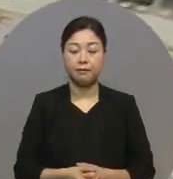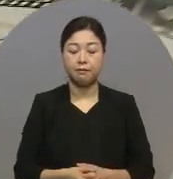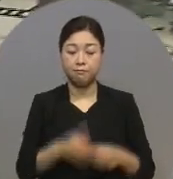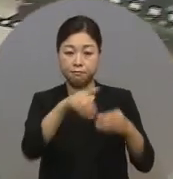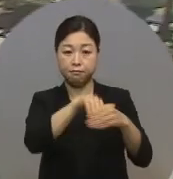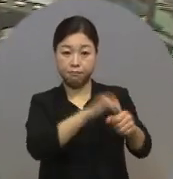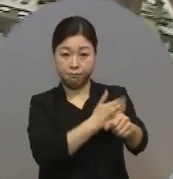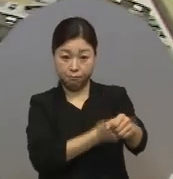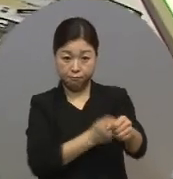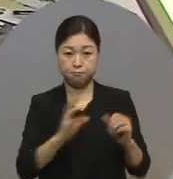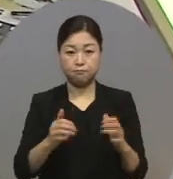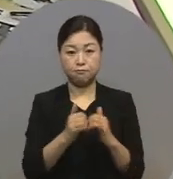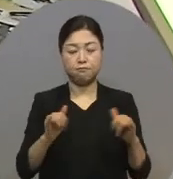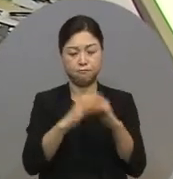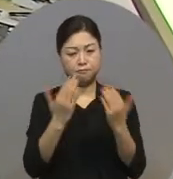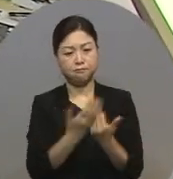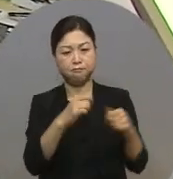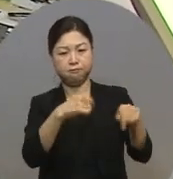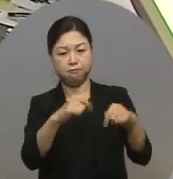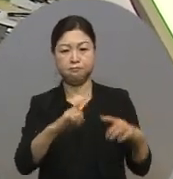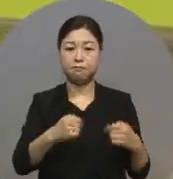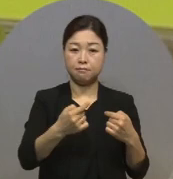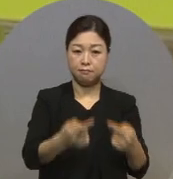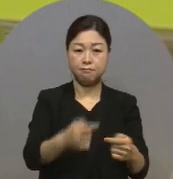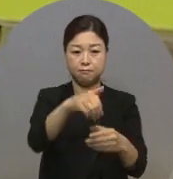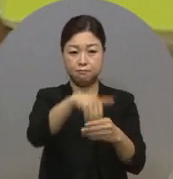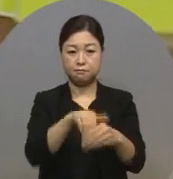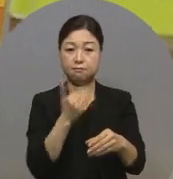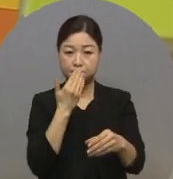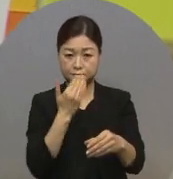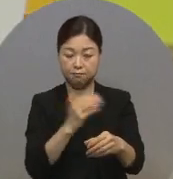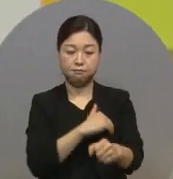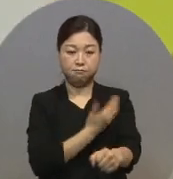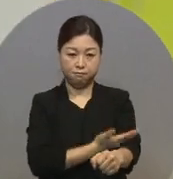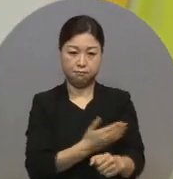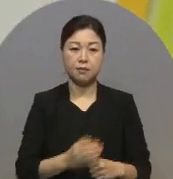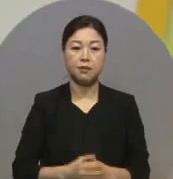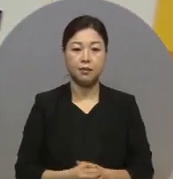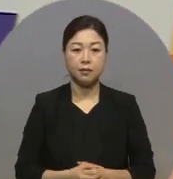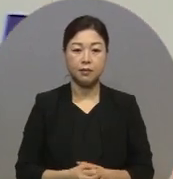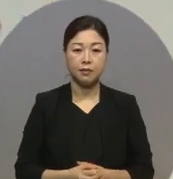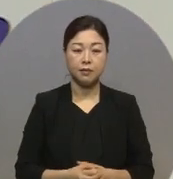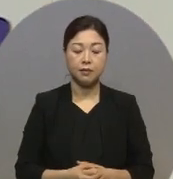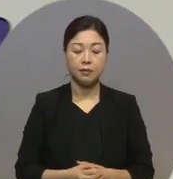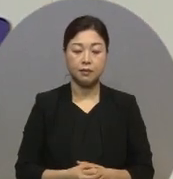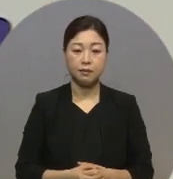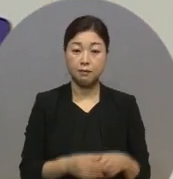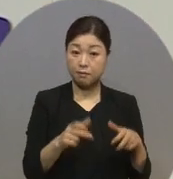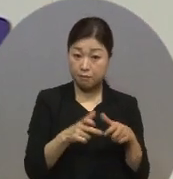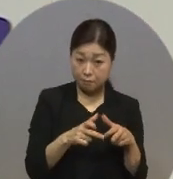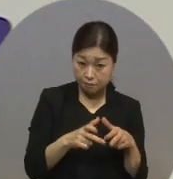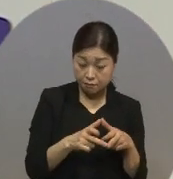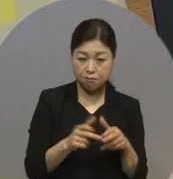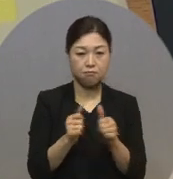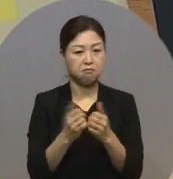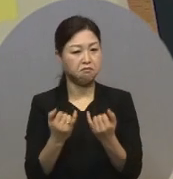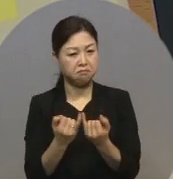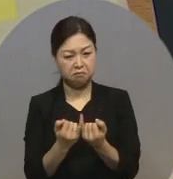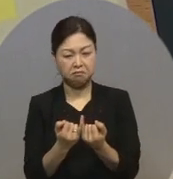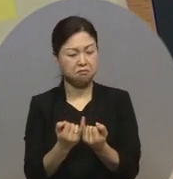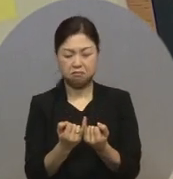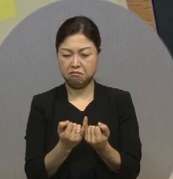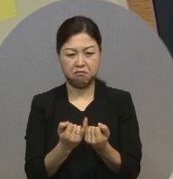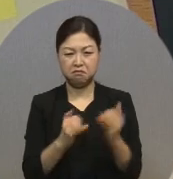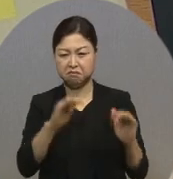참정권은 모든 국민이 정치에 참여하고 투표를 할 수 있는 권리입니다. 이는 장애나 성별 등 어떤